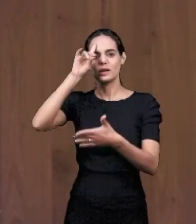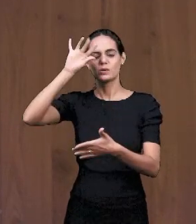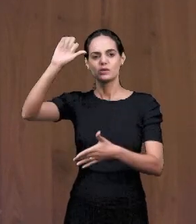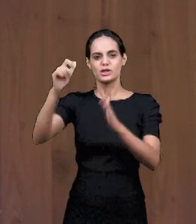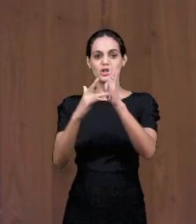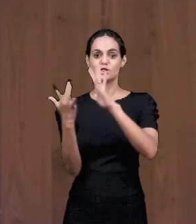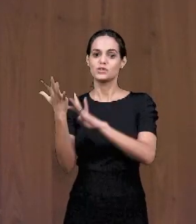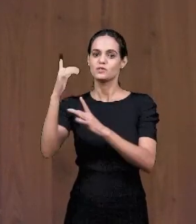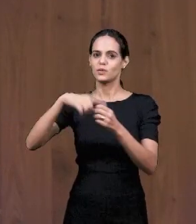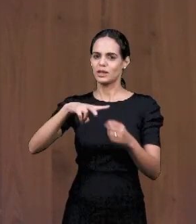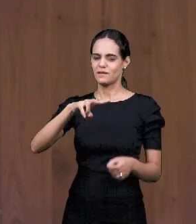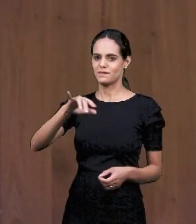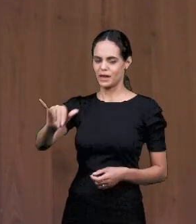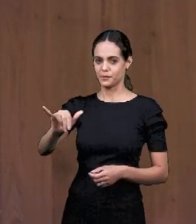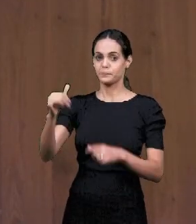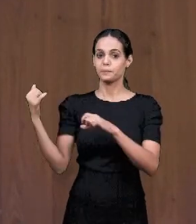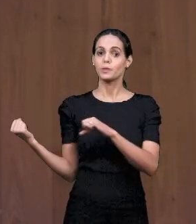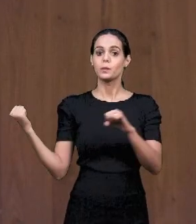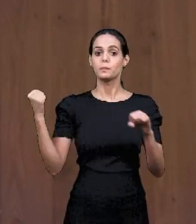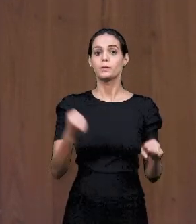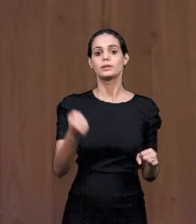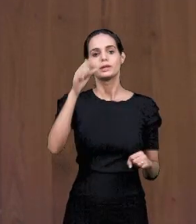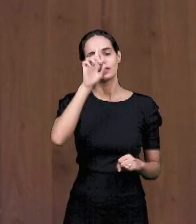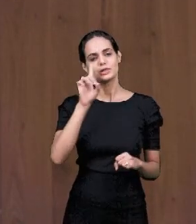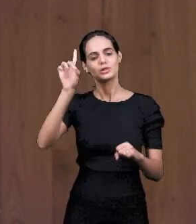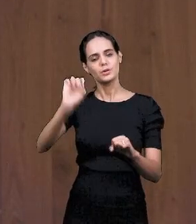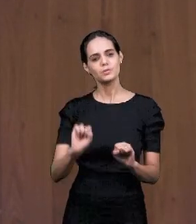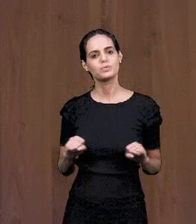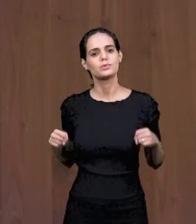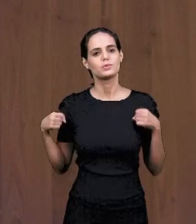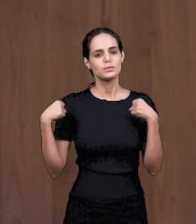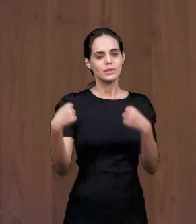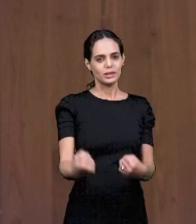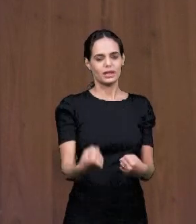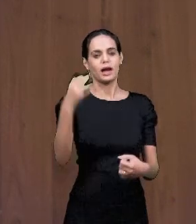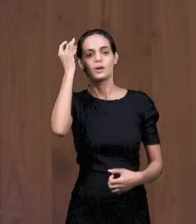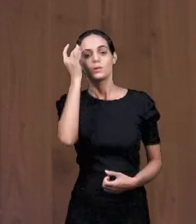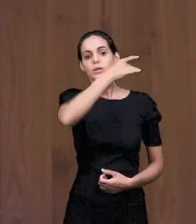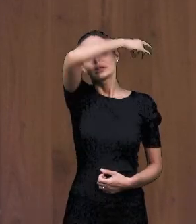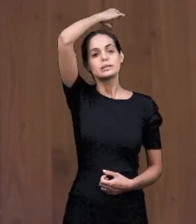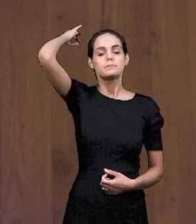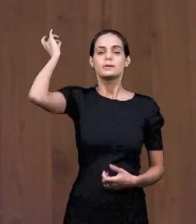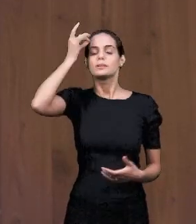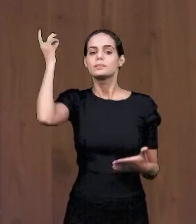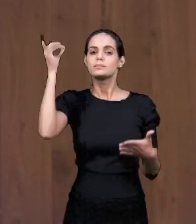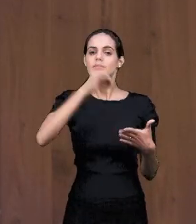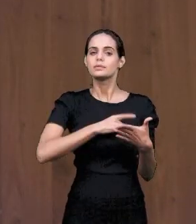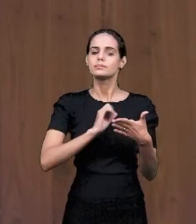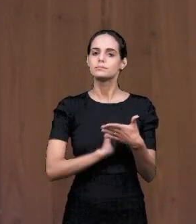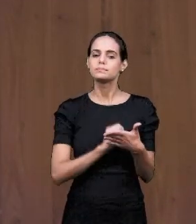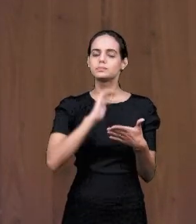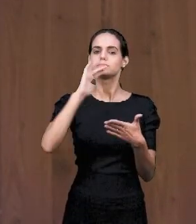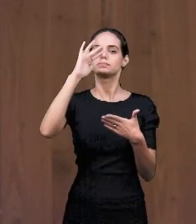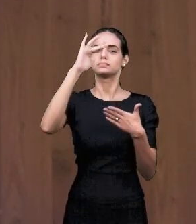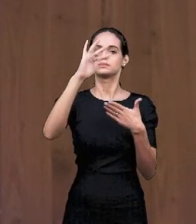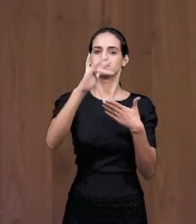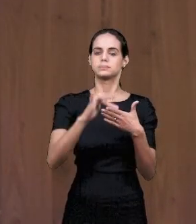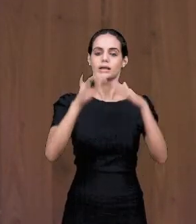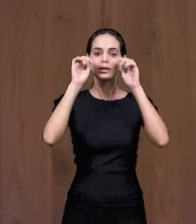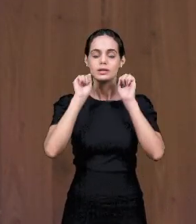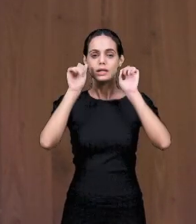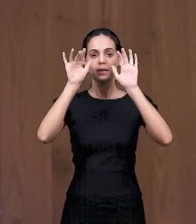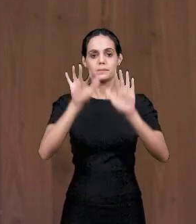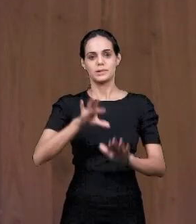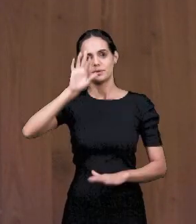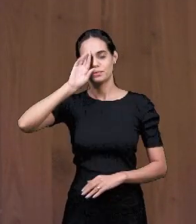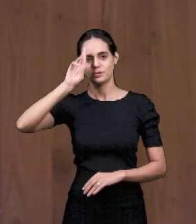jour. Le pouvoir de Dieu, c'est qui va nous soutenir. En étant remplis du Saint-Esprit, en prononçant la bénédiction du Seigneur,